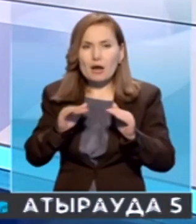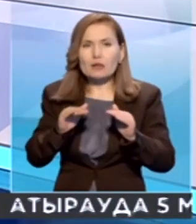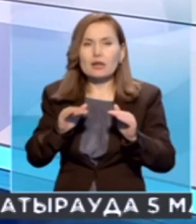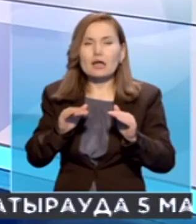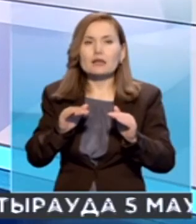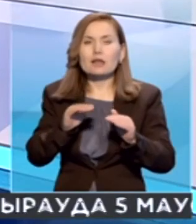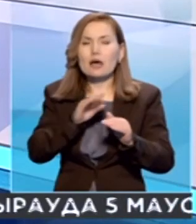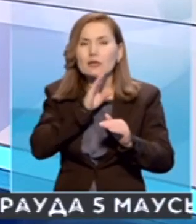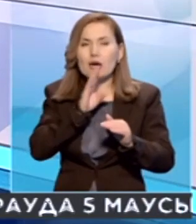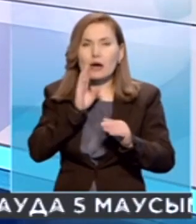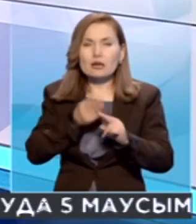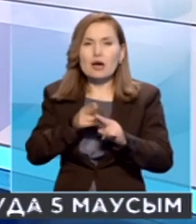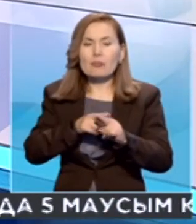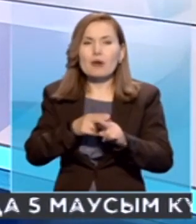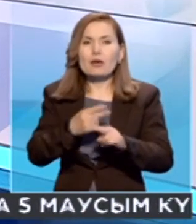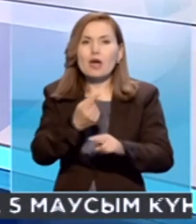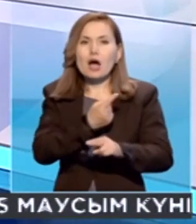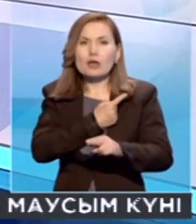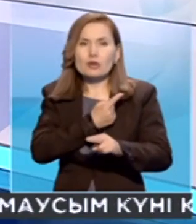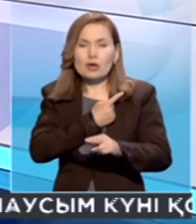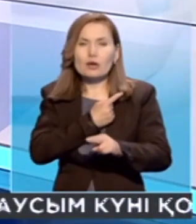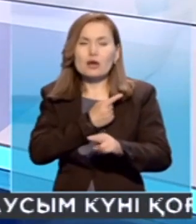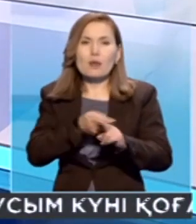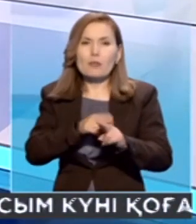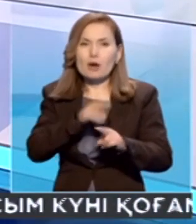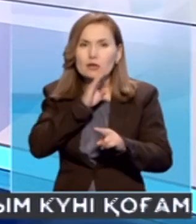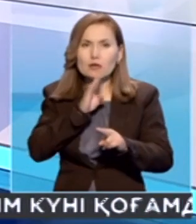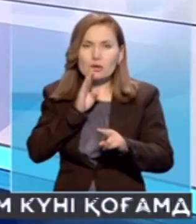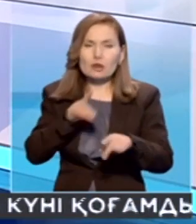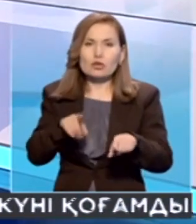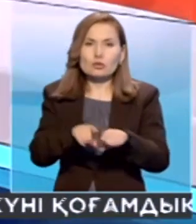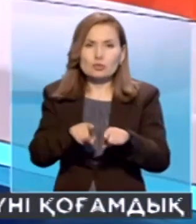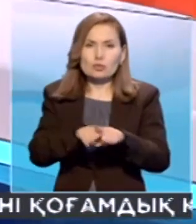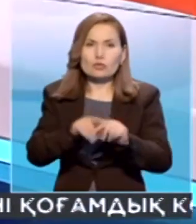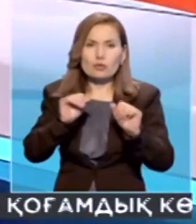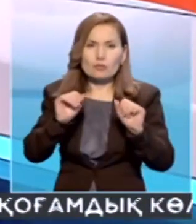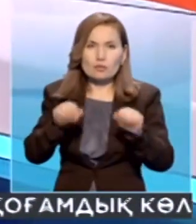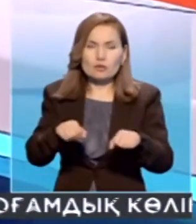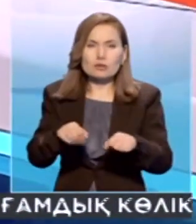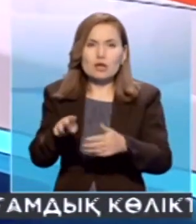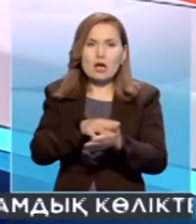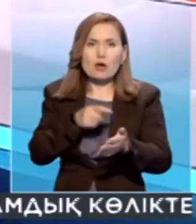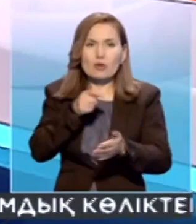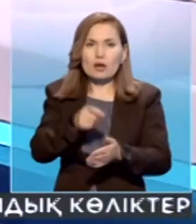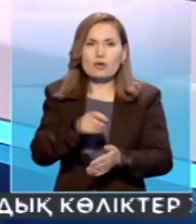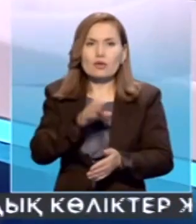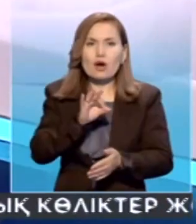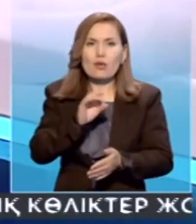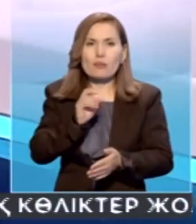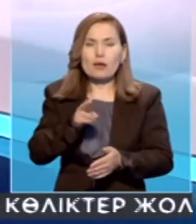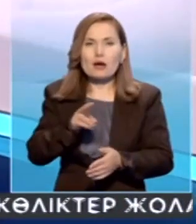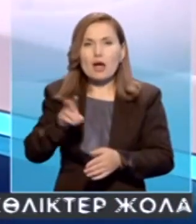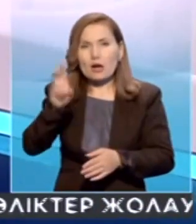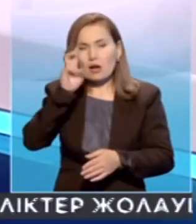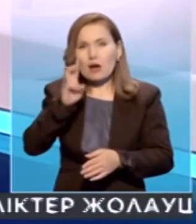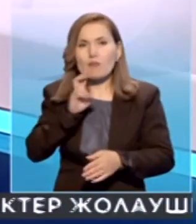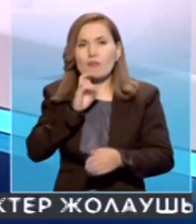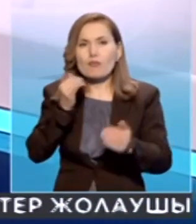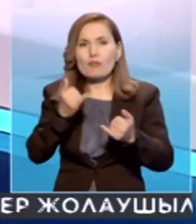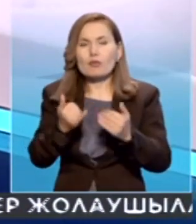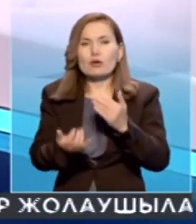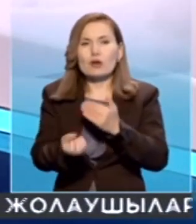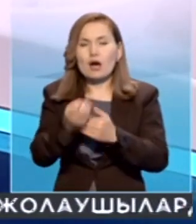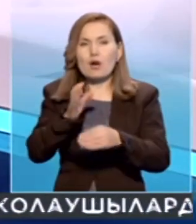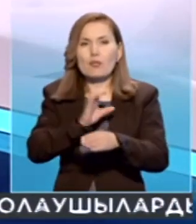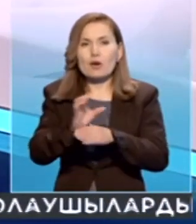бала тәрбиелеп отырған отбасы және толық емес жанұя мүшелеріне беріледі. ОПЕК Плюс елдегі мұнай өндіру көлемін арттыруға